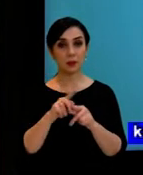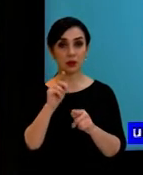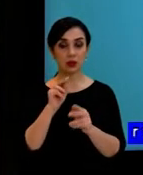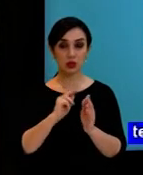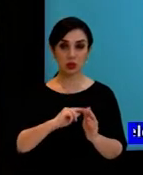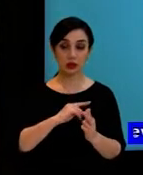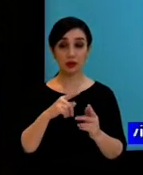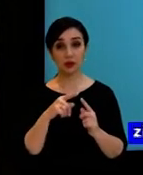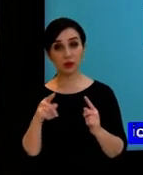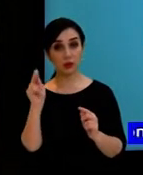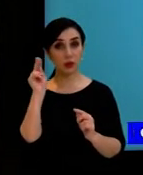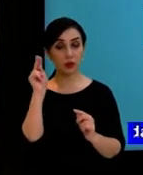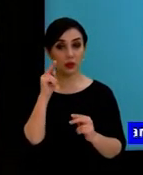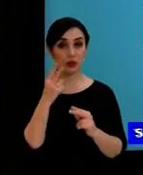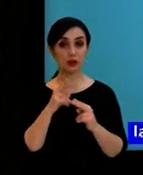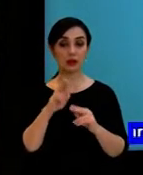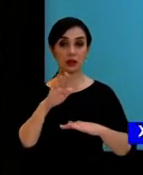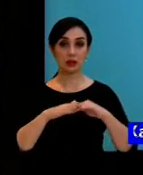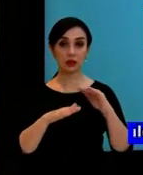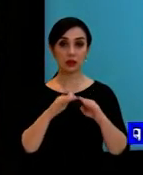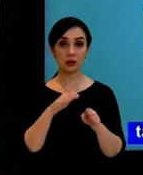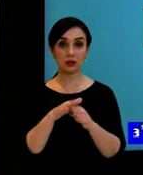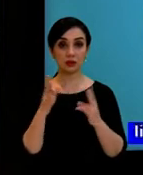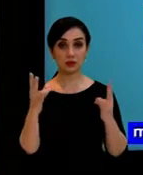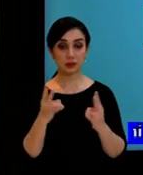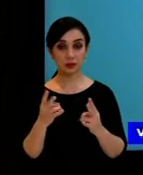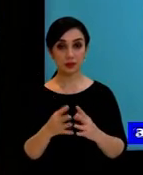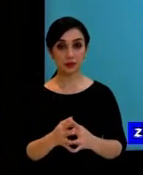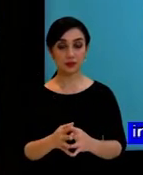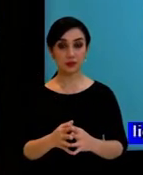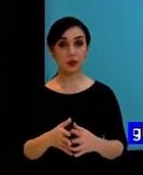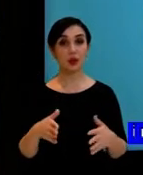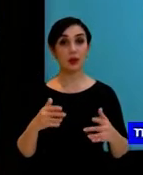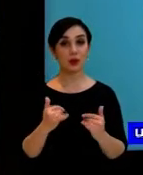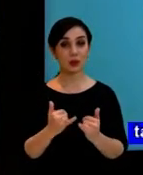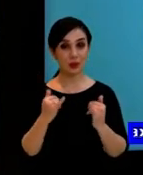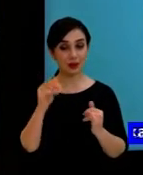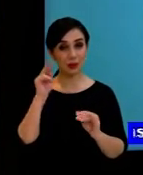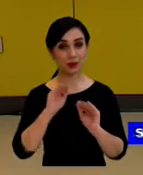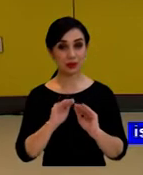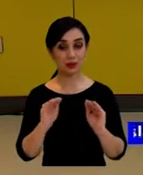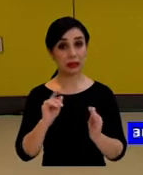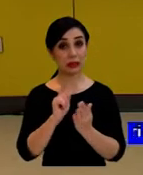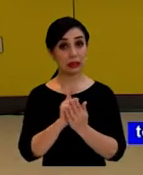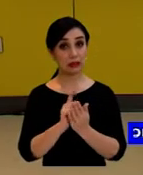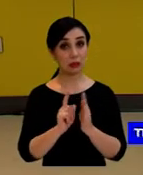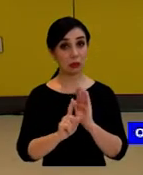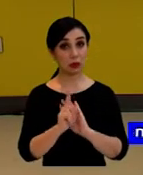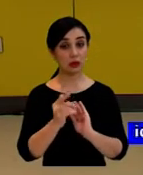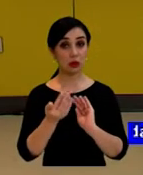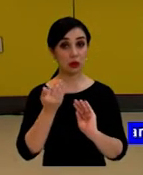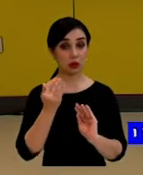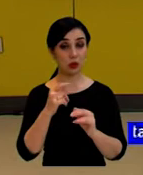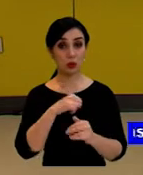jarayonida o'rganganlarimizni amaliyotga joriy qilamiz. Hurmatli o'quvchilar, darsni boshlashdan avval men